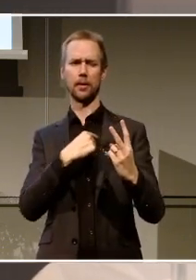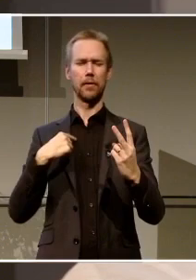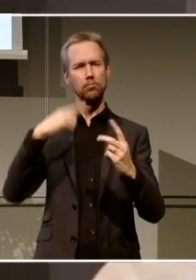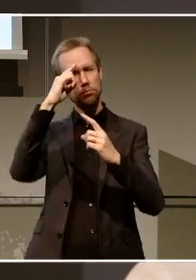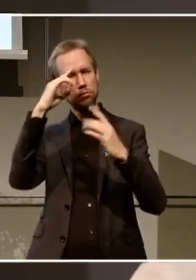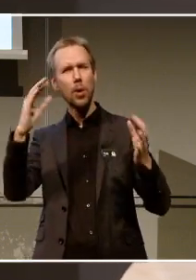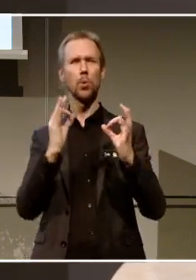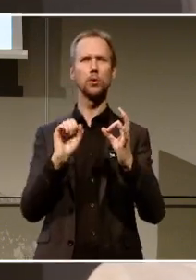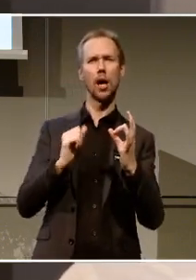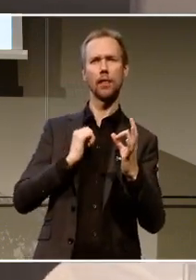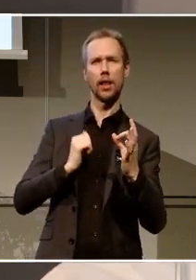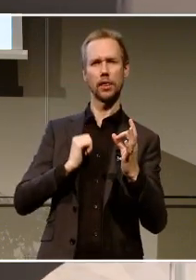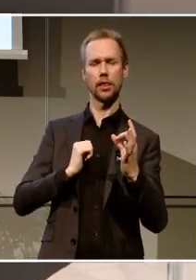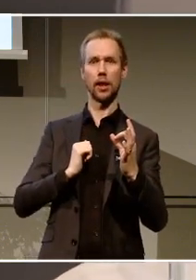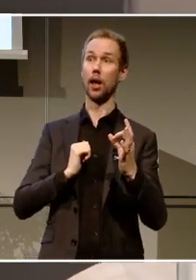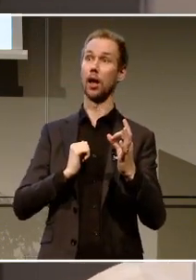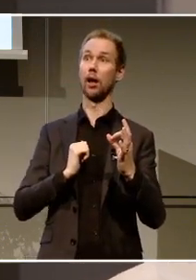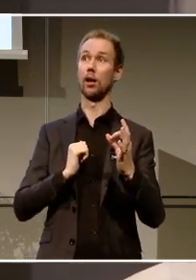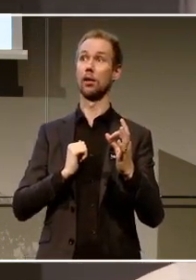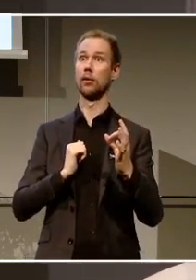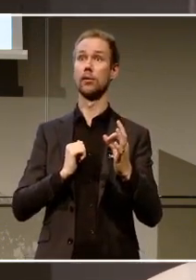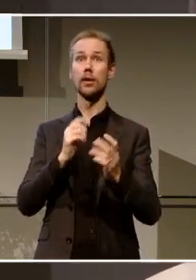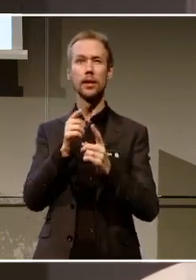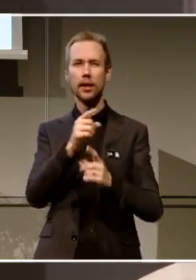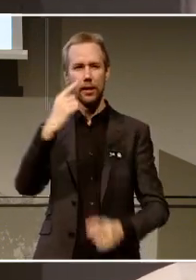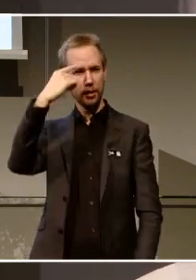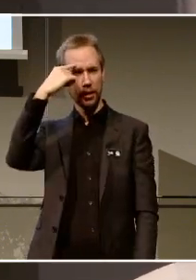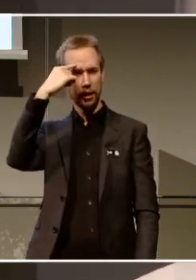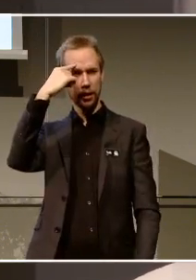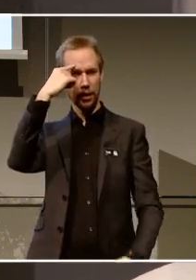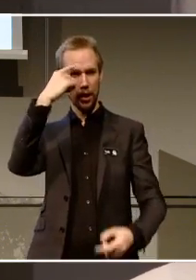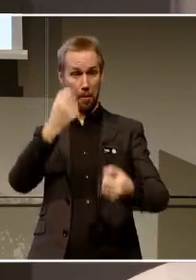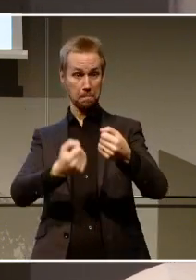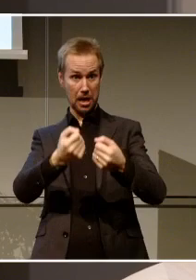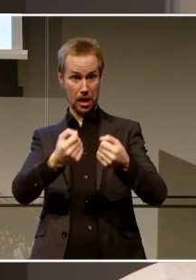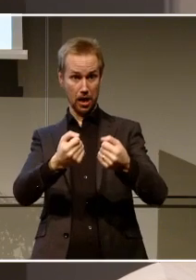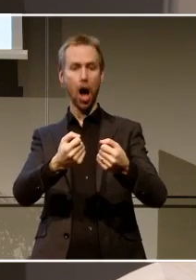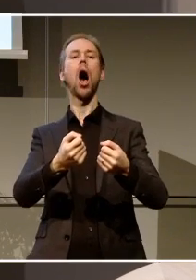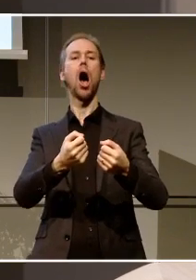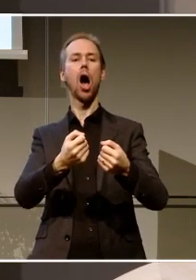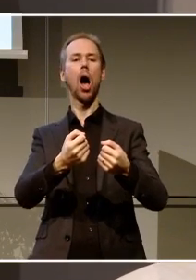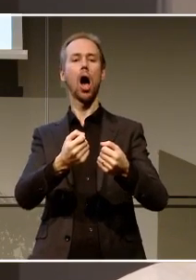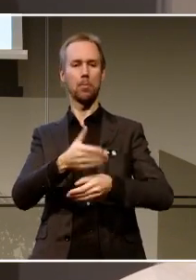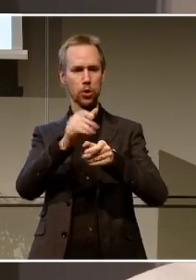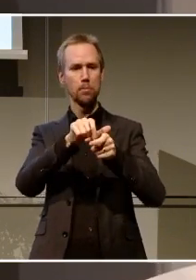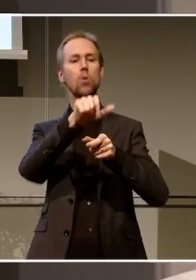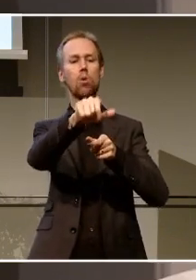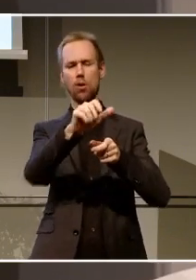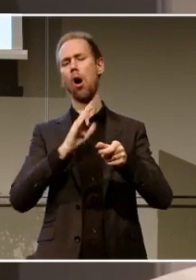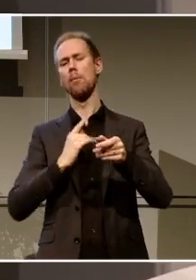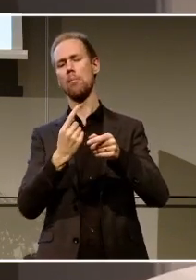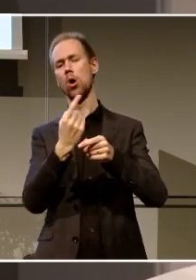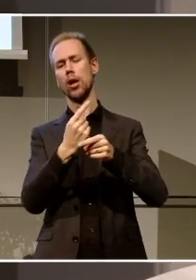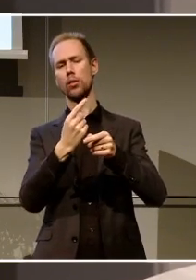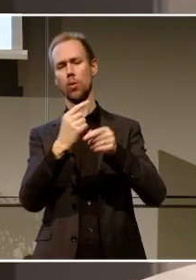nyttjas. Det är ganska enkelt att tänka på. Man tänkte hur hög en bil och så bygger man bron för att kunna ta sig under. Men idag handlar det om hur bygger